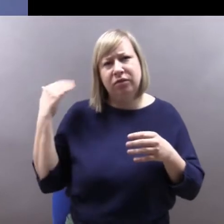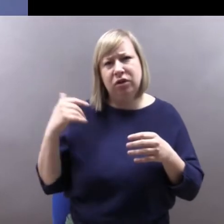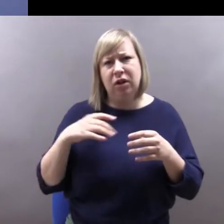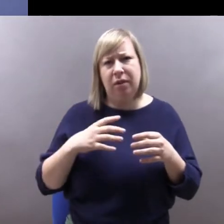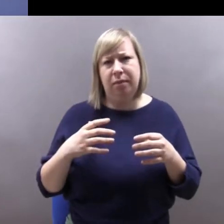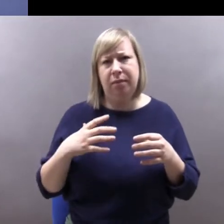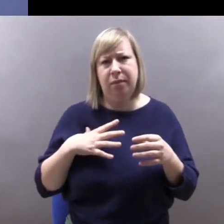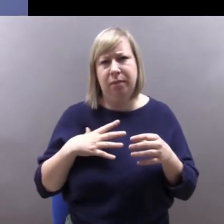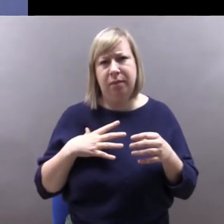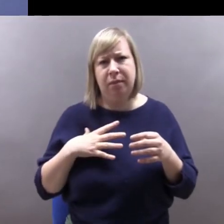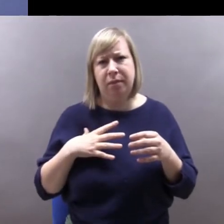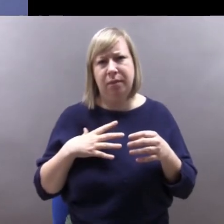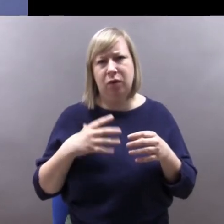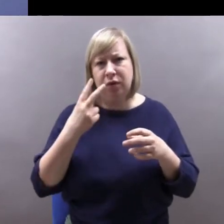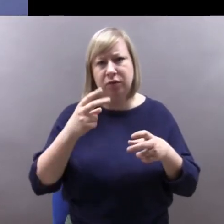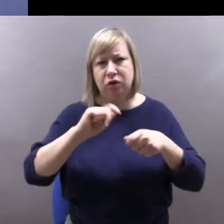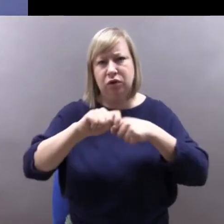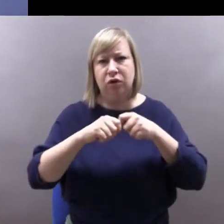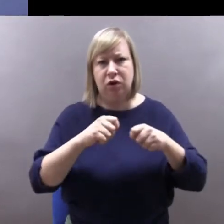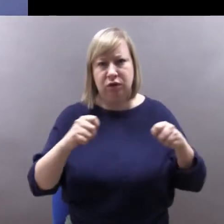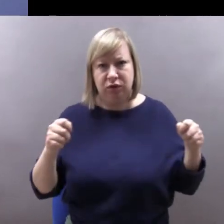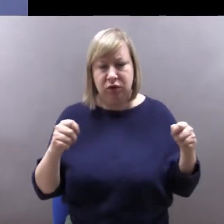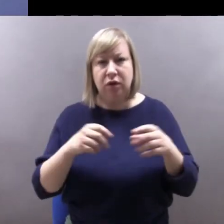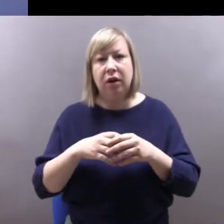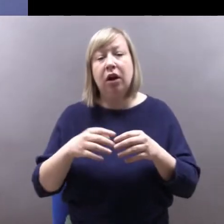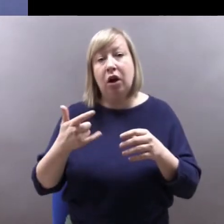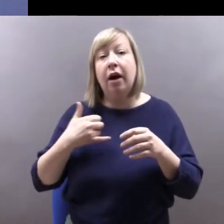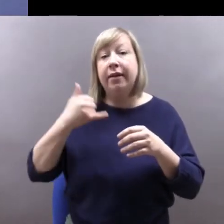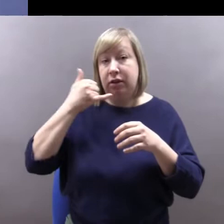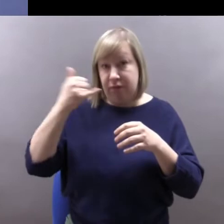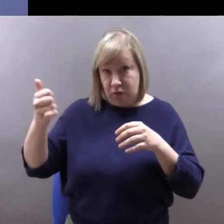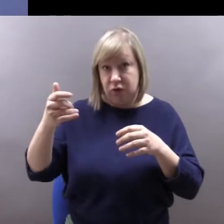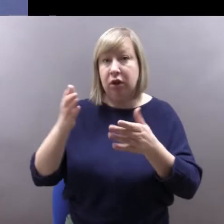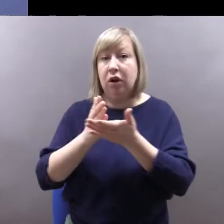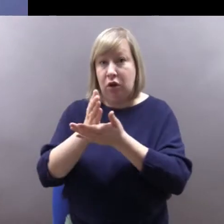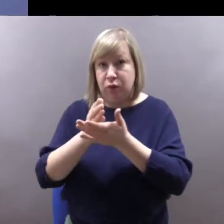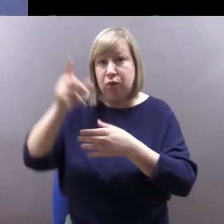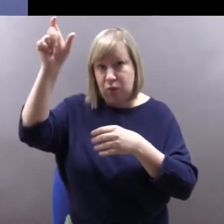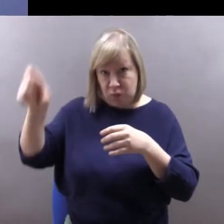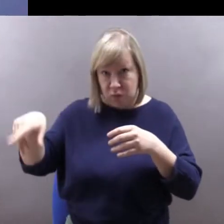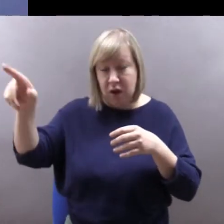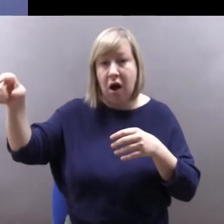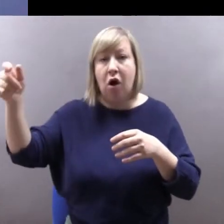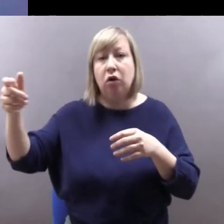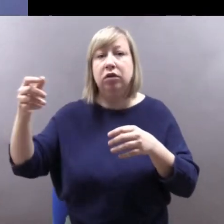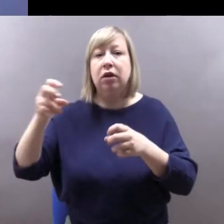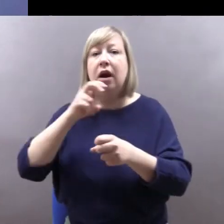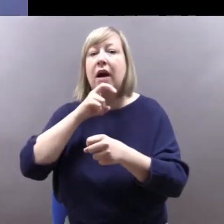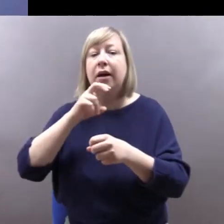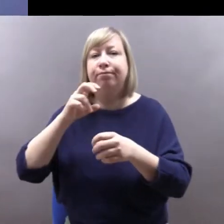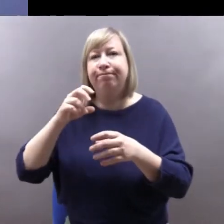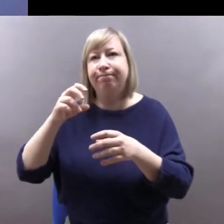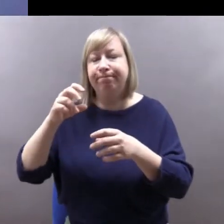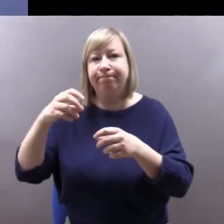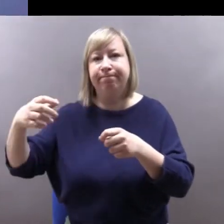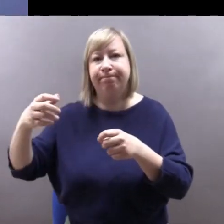widziałem rozwiązanie, że się dzwoni rzeczywiście do operatora, ale on zdalnie uruchamia tą platformę i ona